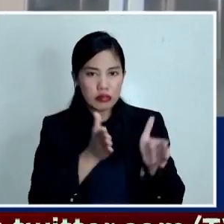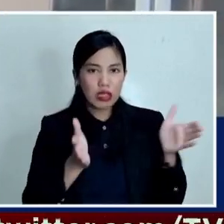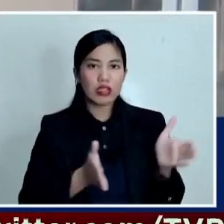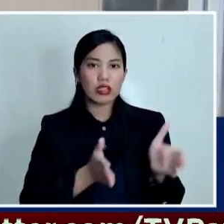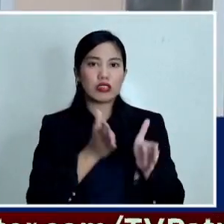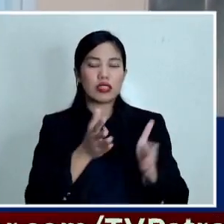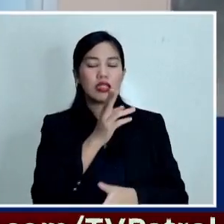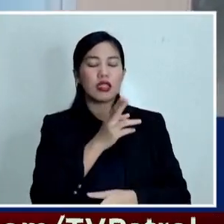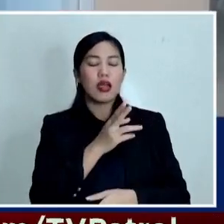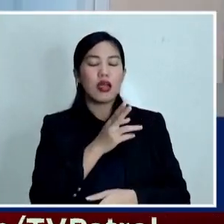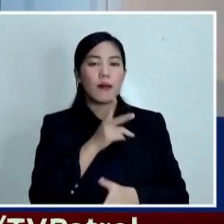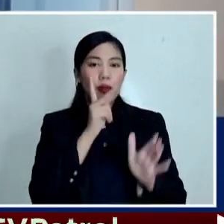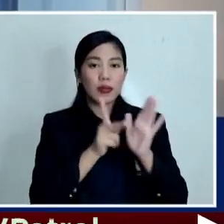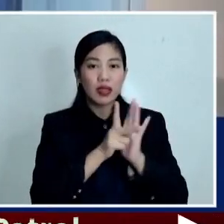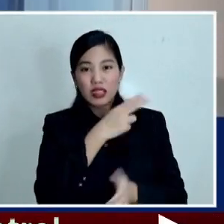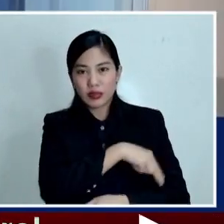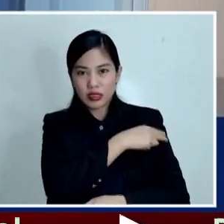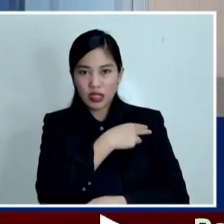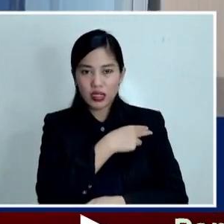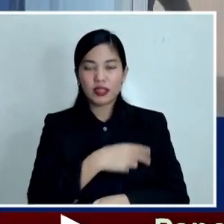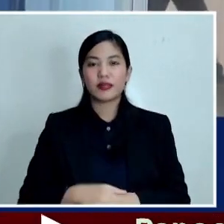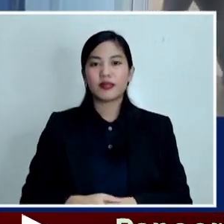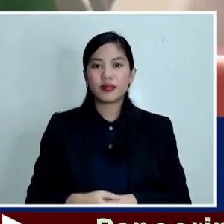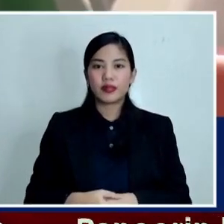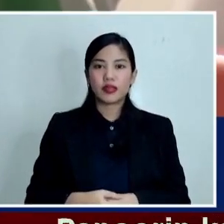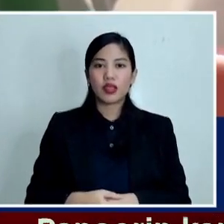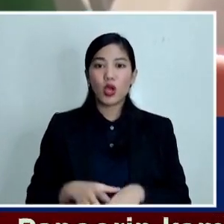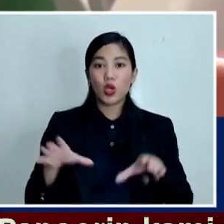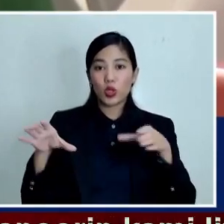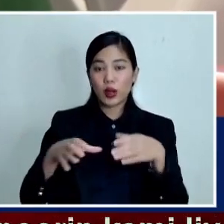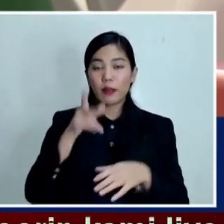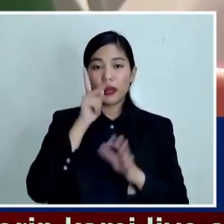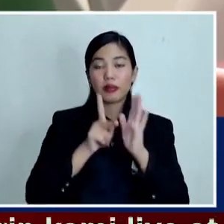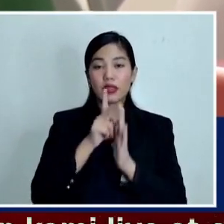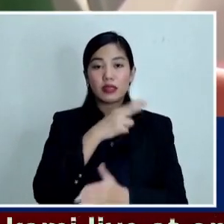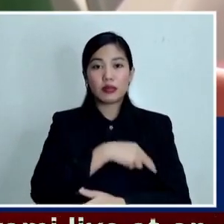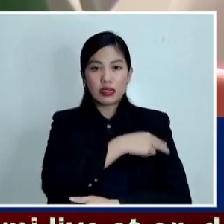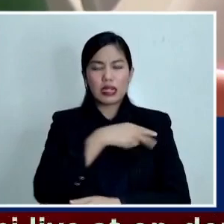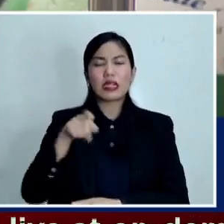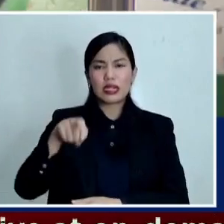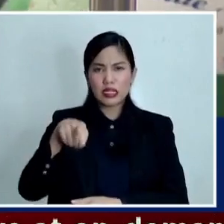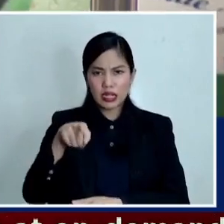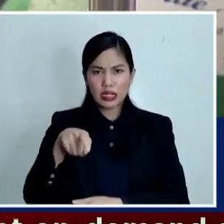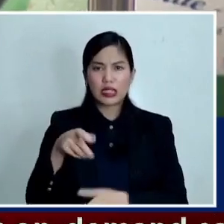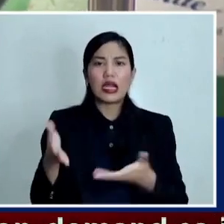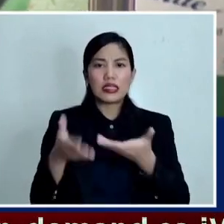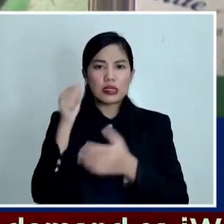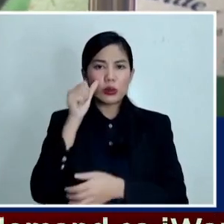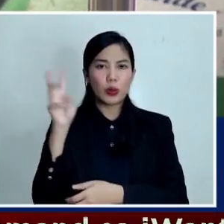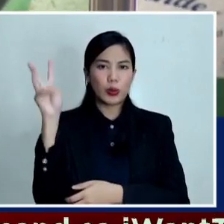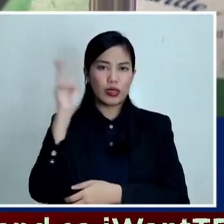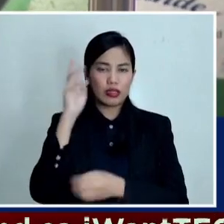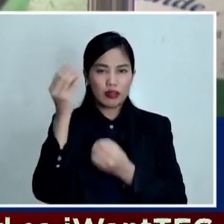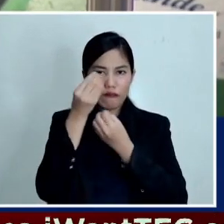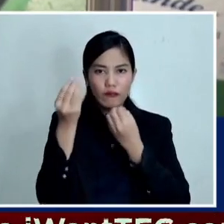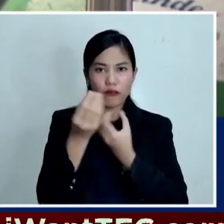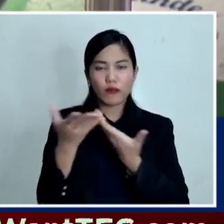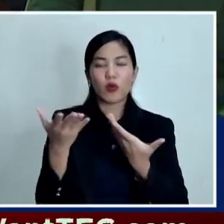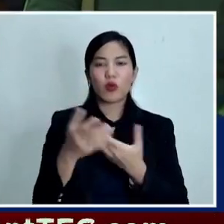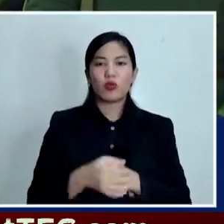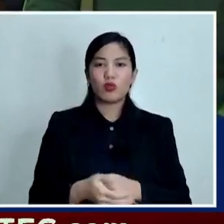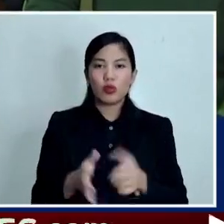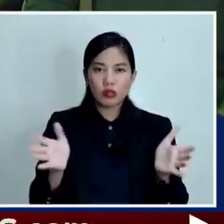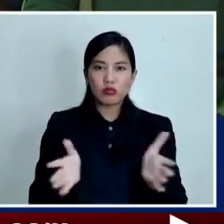private hospitals, kailangan ng mas malawak na information dissemination tungkol sa programa para makumbinsi ang mga healthcare